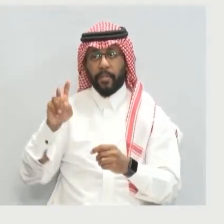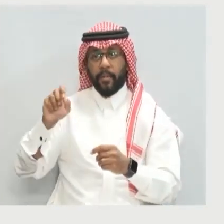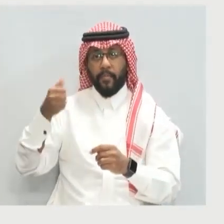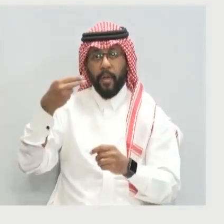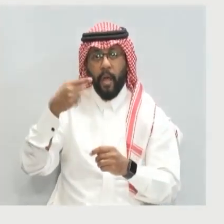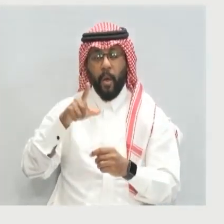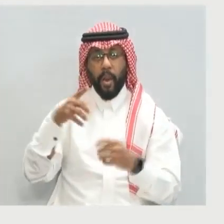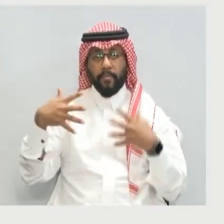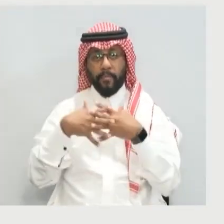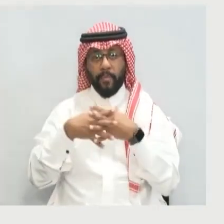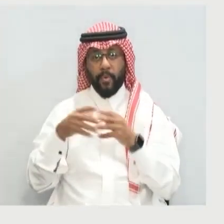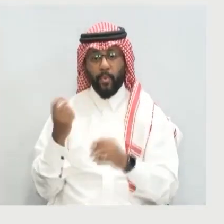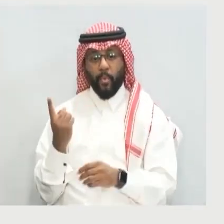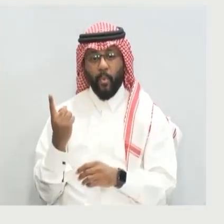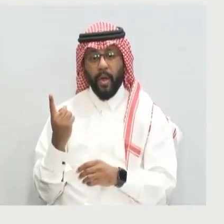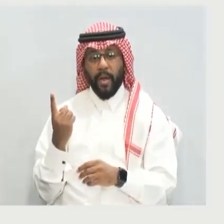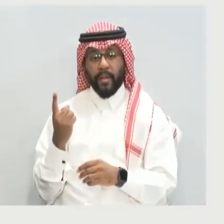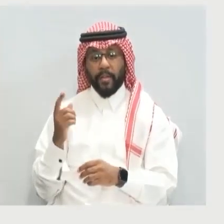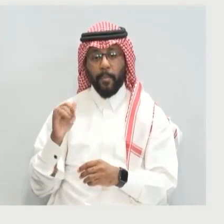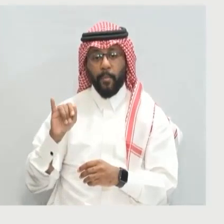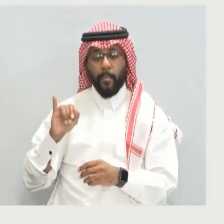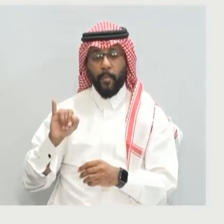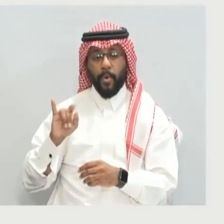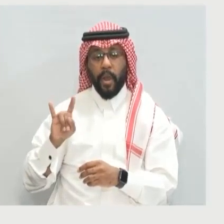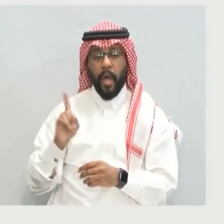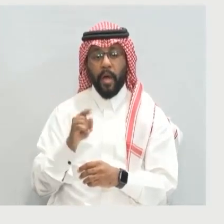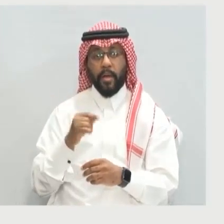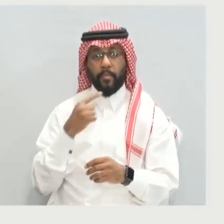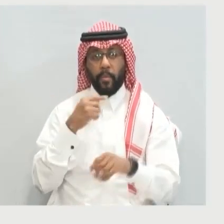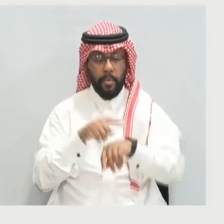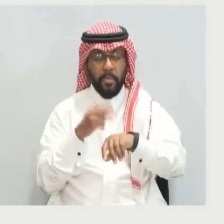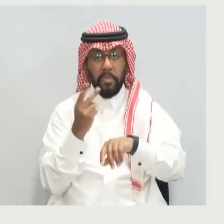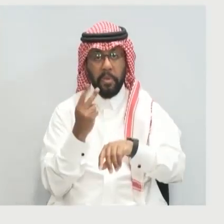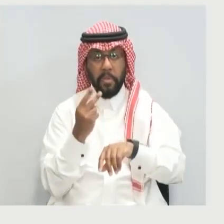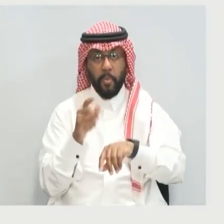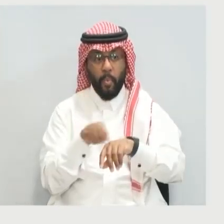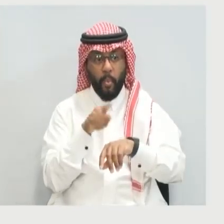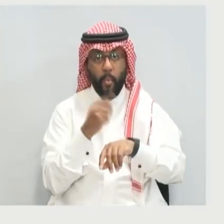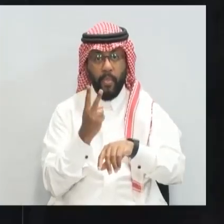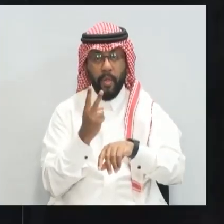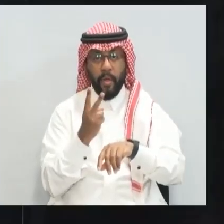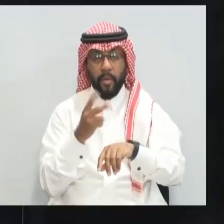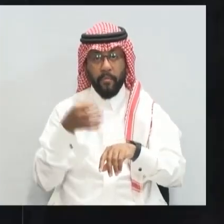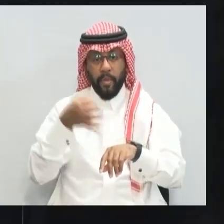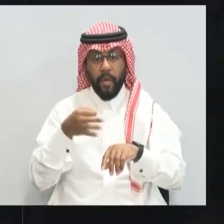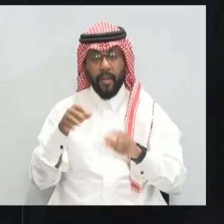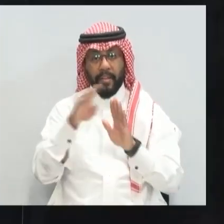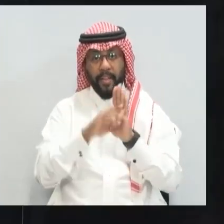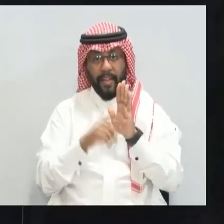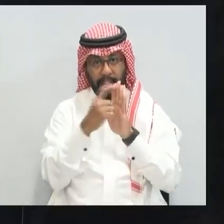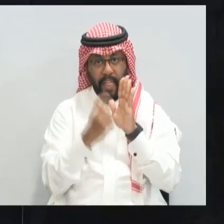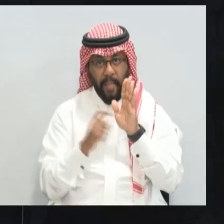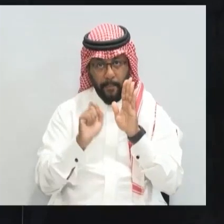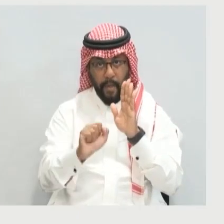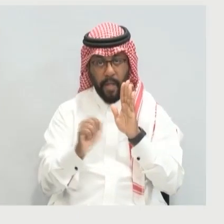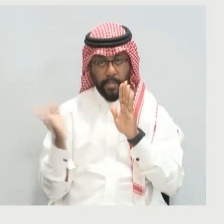اي من واحد مولار الى نصف مولار خلال ثانيتين طبعا ستكتب القانون لدي بما